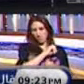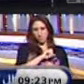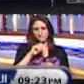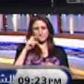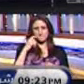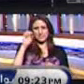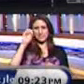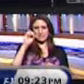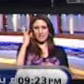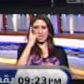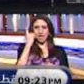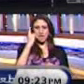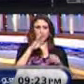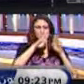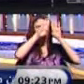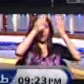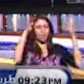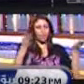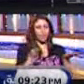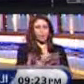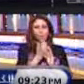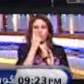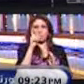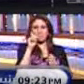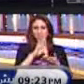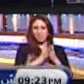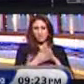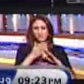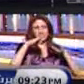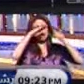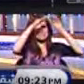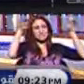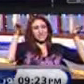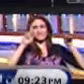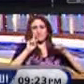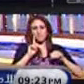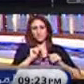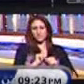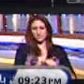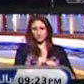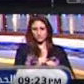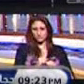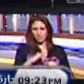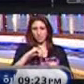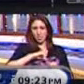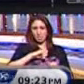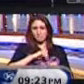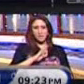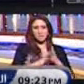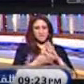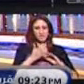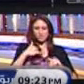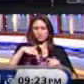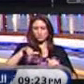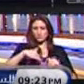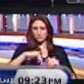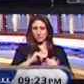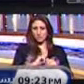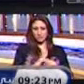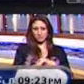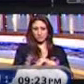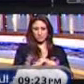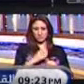9 و10 في اوضة واحدة، ما عندهمش سقف، ما عندهمش مية، ما عندهمش صرف صحي، بياخدوا حاجاتهم في داخل الغرف اللي هم قاعدين فيها او